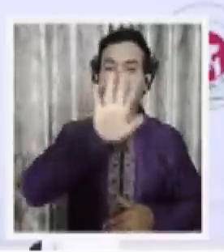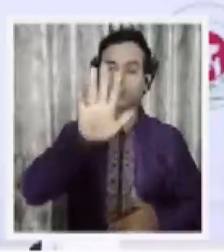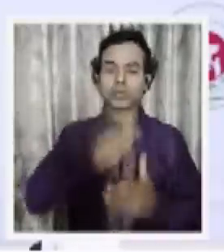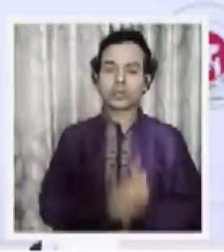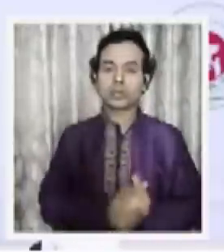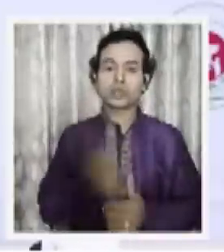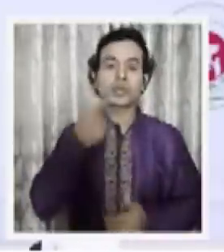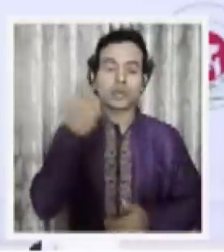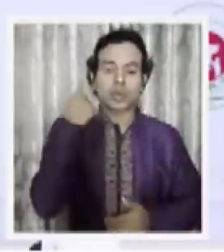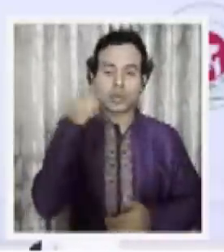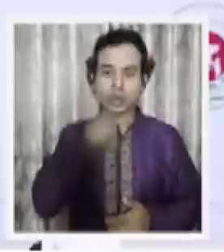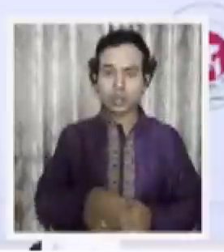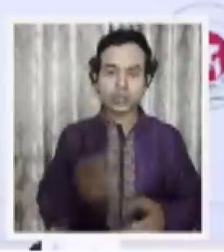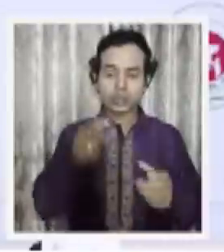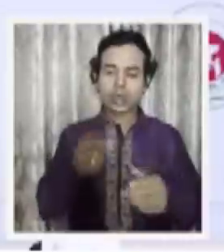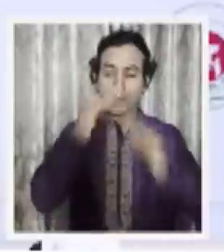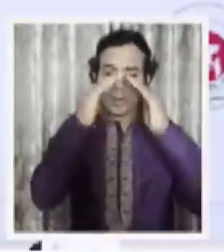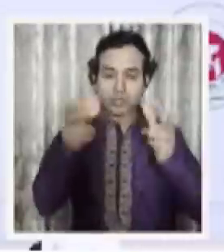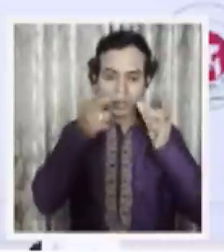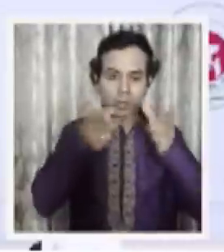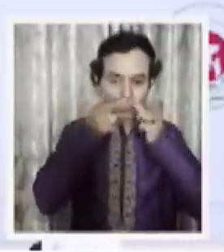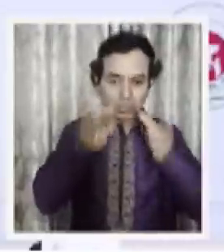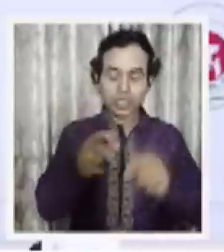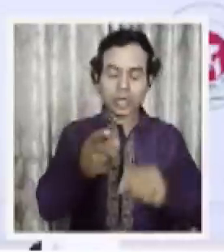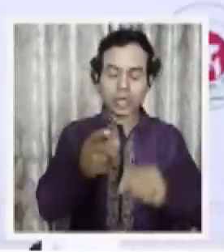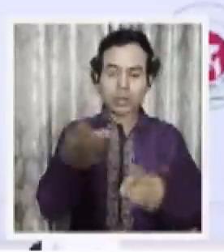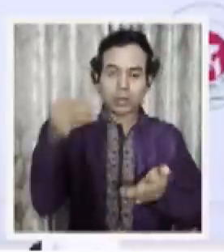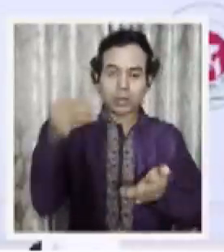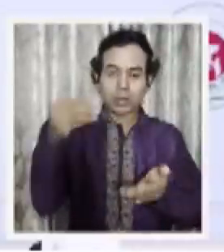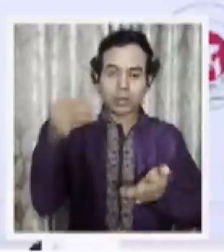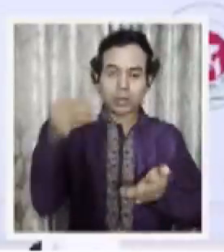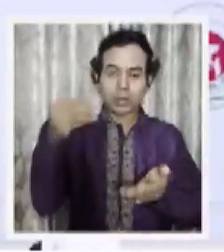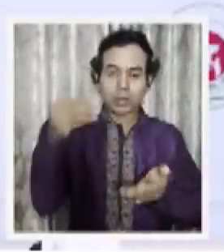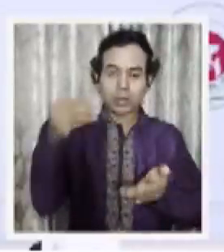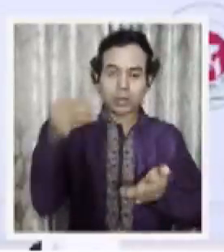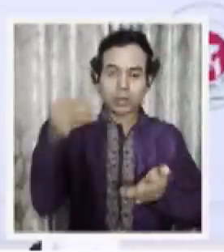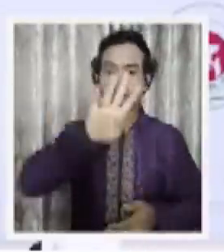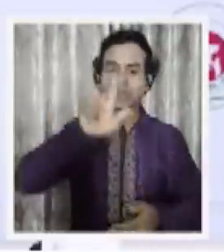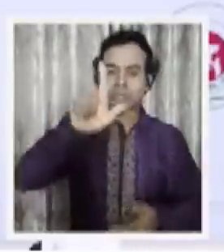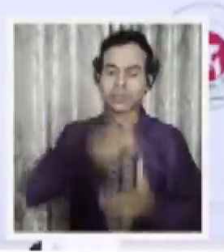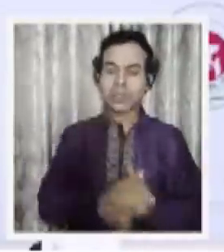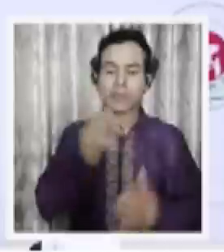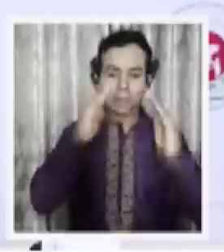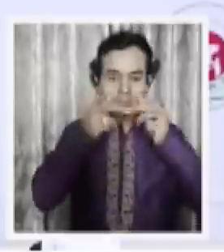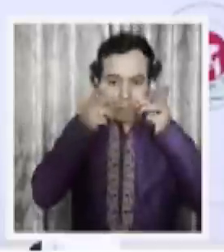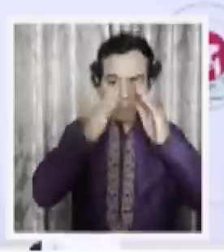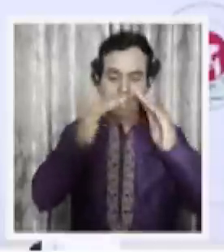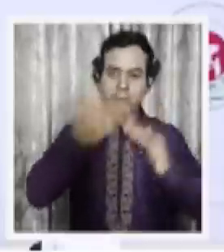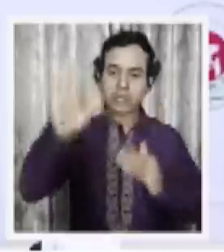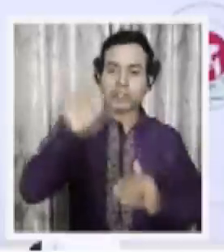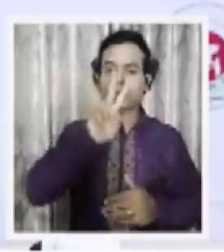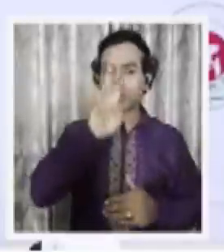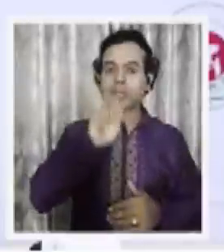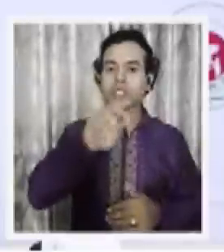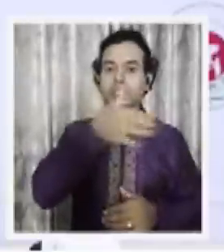যুক্ত হয়েছেন 1,847 জন এবং 24 ঘন্টায় কোয়ারেন্টাইন থেকে ছাড়া পেয়েছেন 2,613 জন। এ